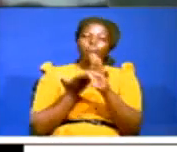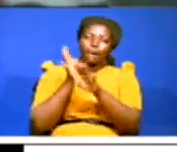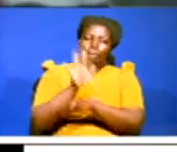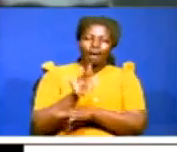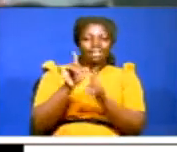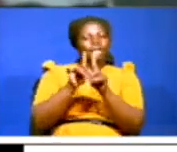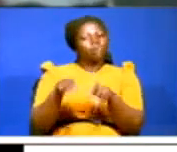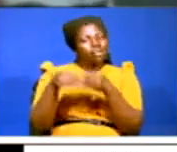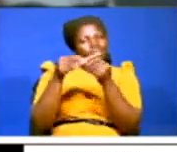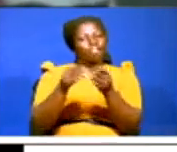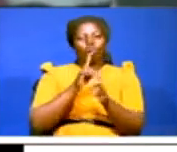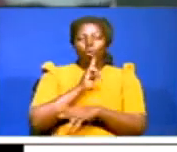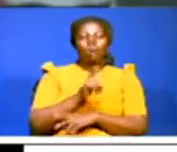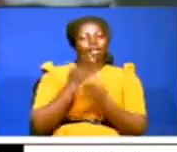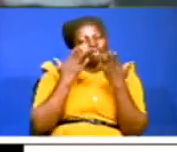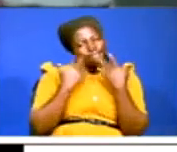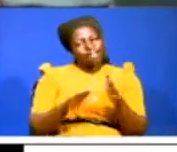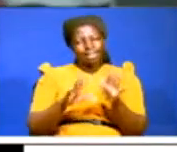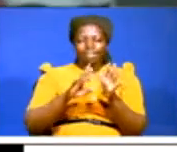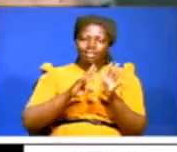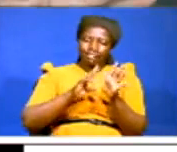tutawapatia amri ya kukamilisha hizo mabarabara.